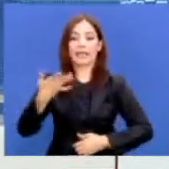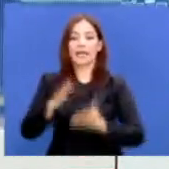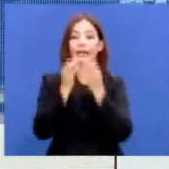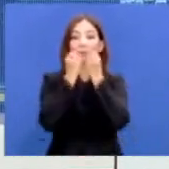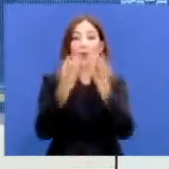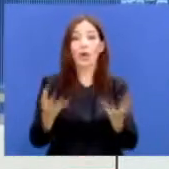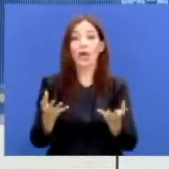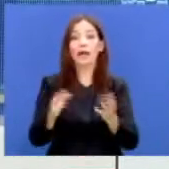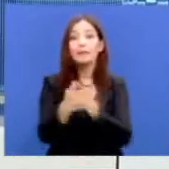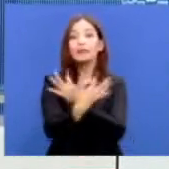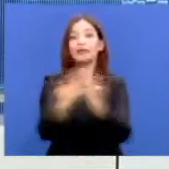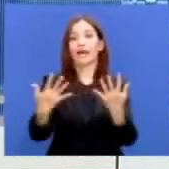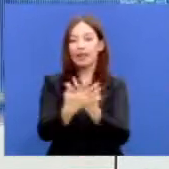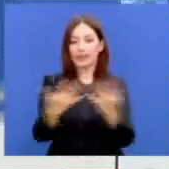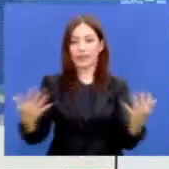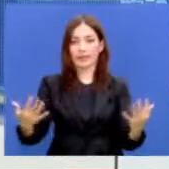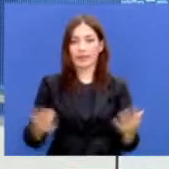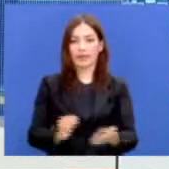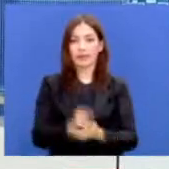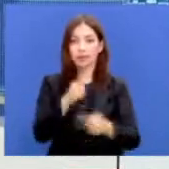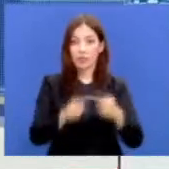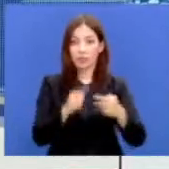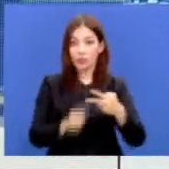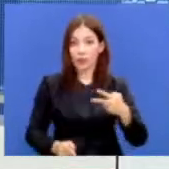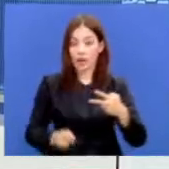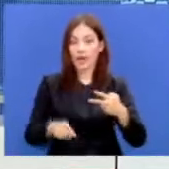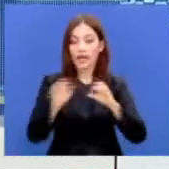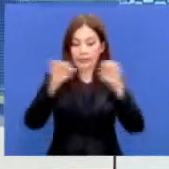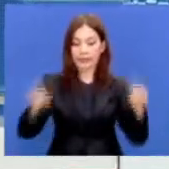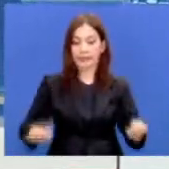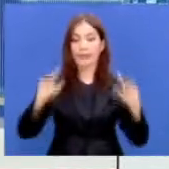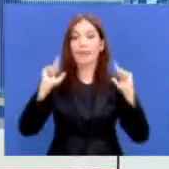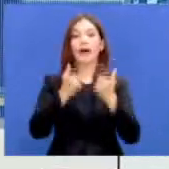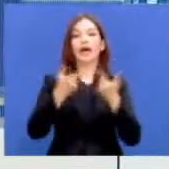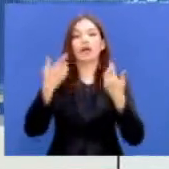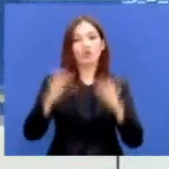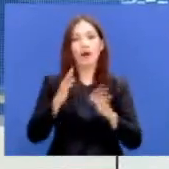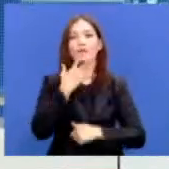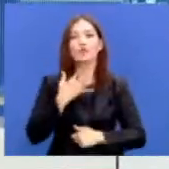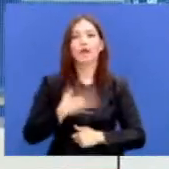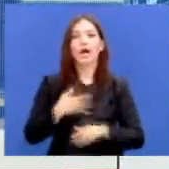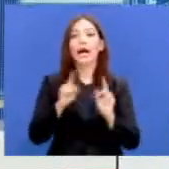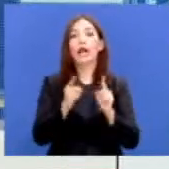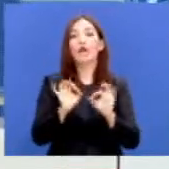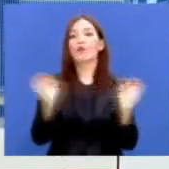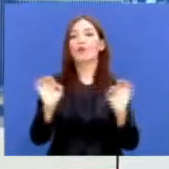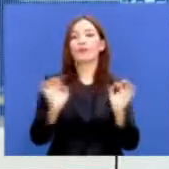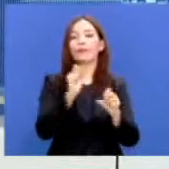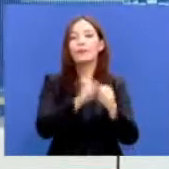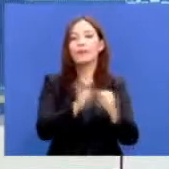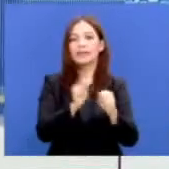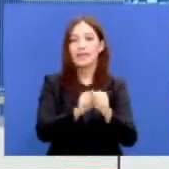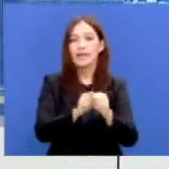oleh masyarakat yang kedua sistem kelembagaan yang sudah ada kalau itu belum itu juga diperbaiki Tapi